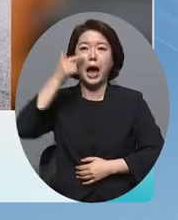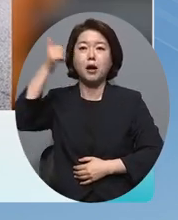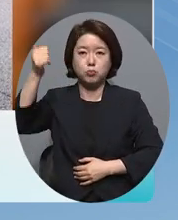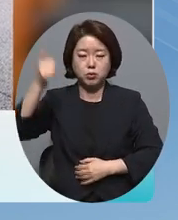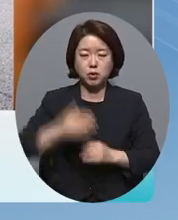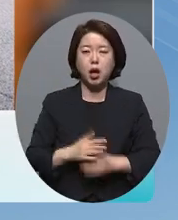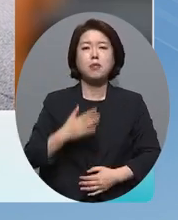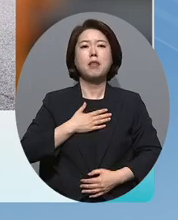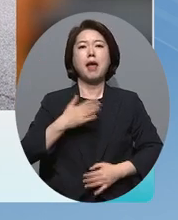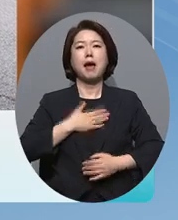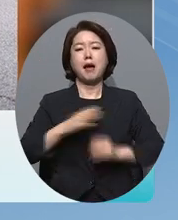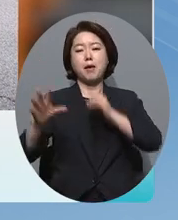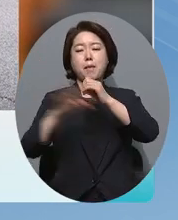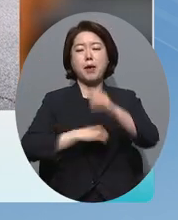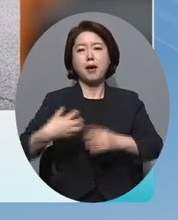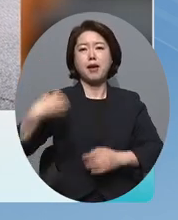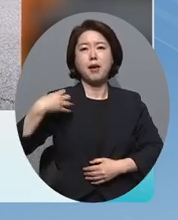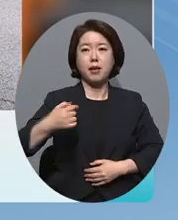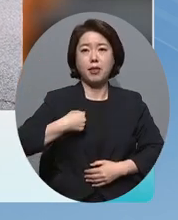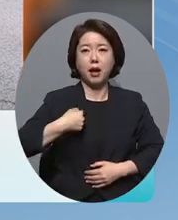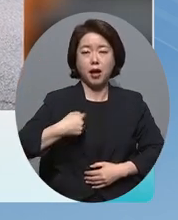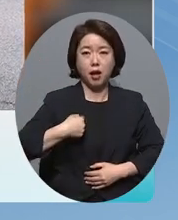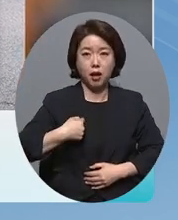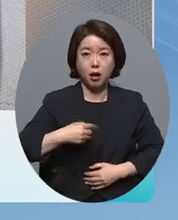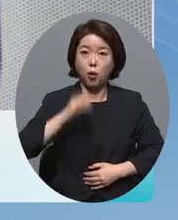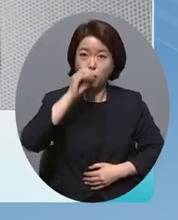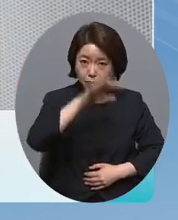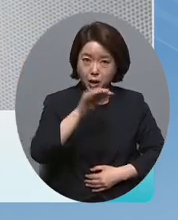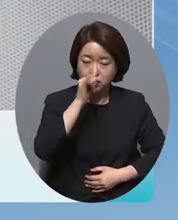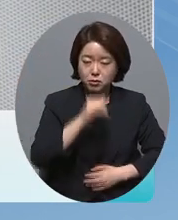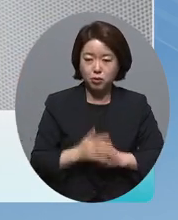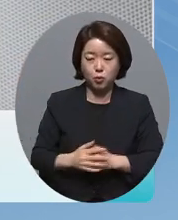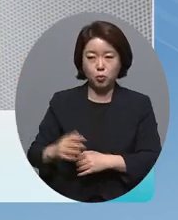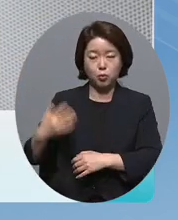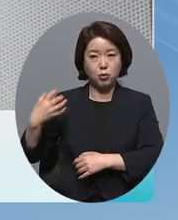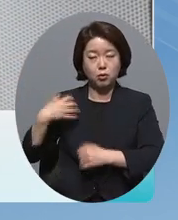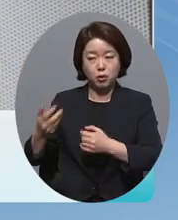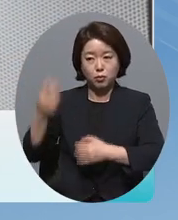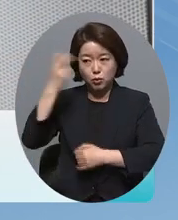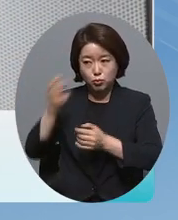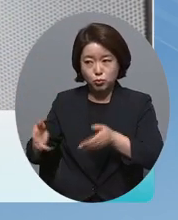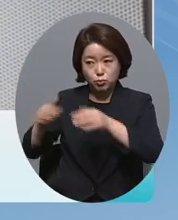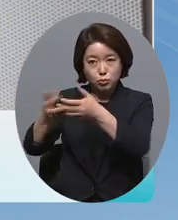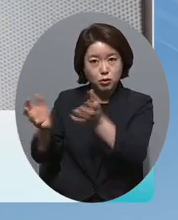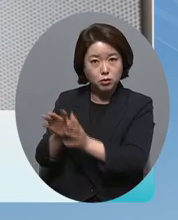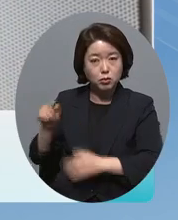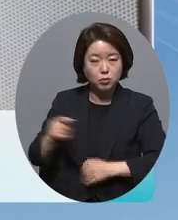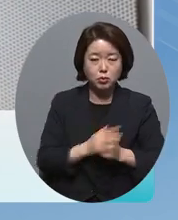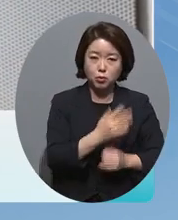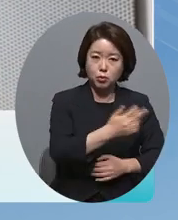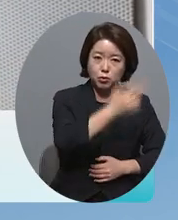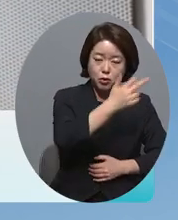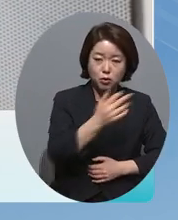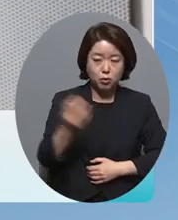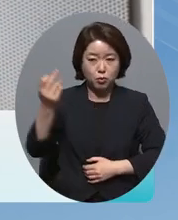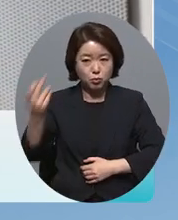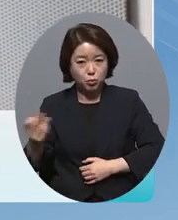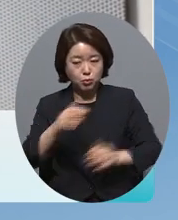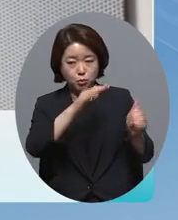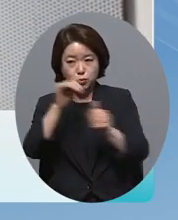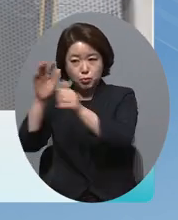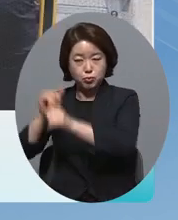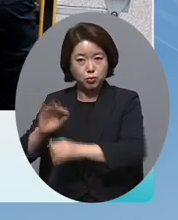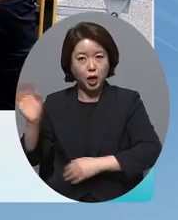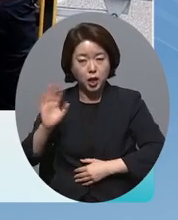또 이렇게 지금 행령을 했다라는 이야기를 하다 보니까 담당 수사팀 입장에서는 어 이거 형과 동생만 불러서 이야기할게 아니라